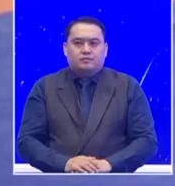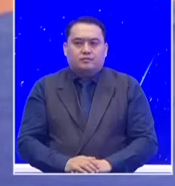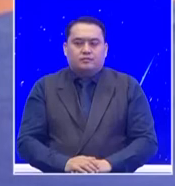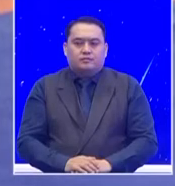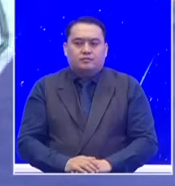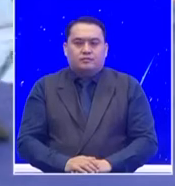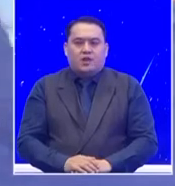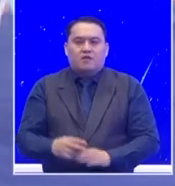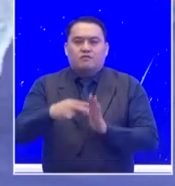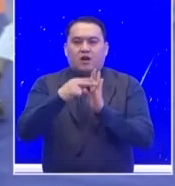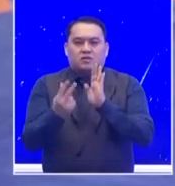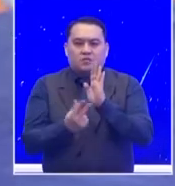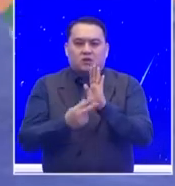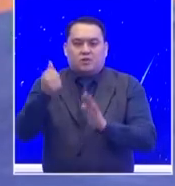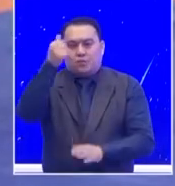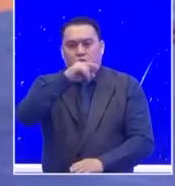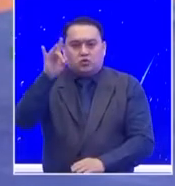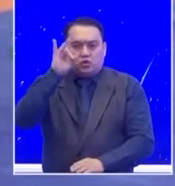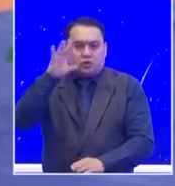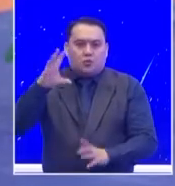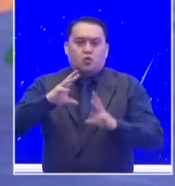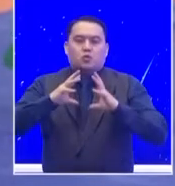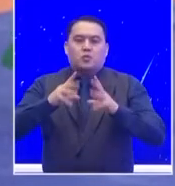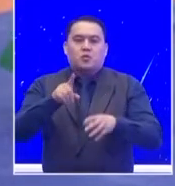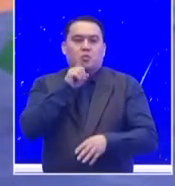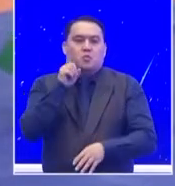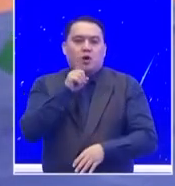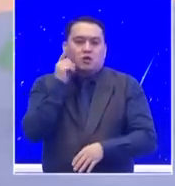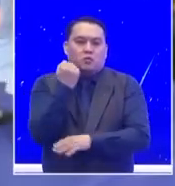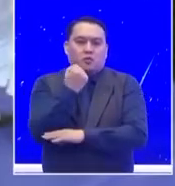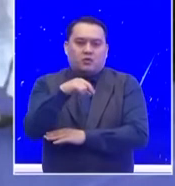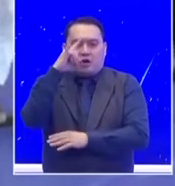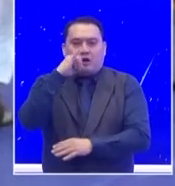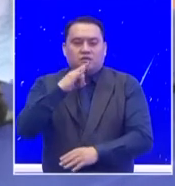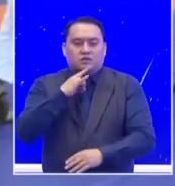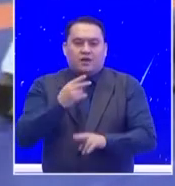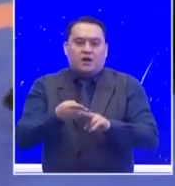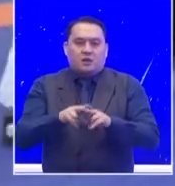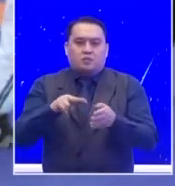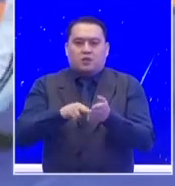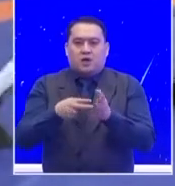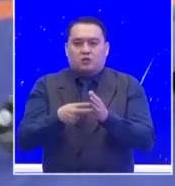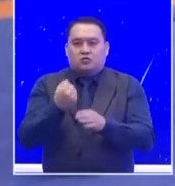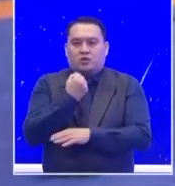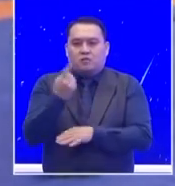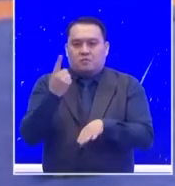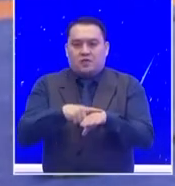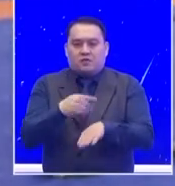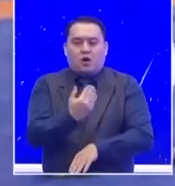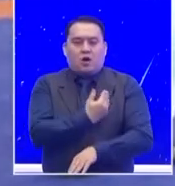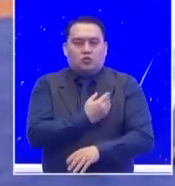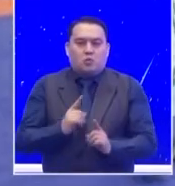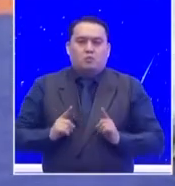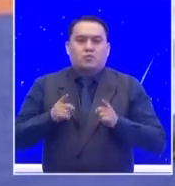В 2018 году стал чемпионом мира среди молодежи и победителем Казахстана. В этот раз в планах завоевать первое место,